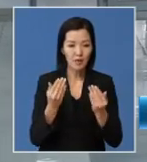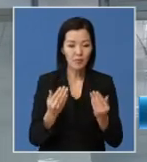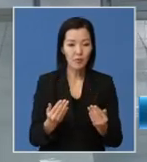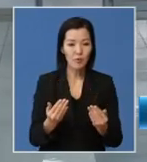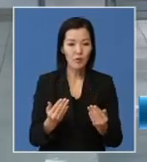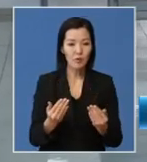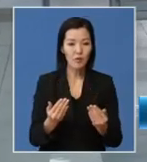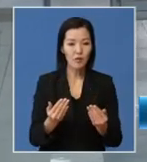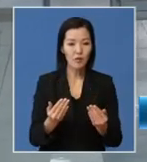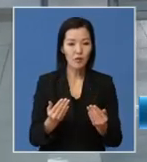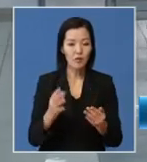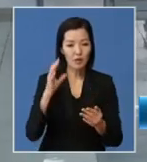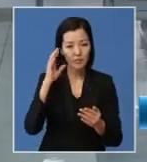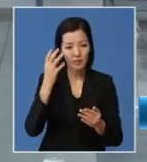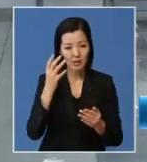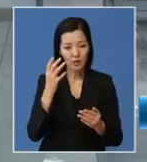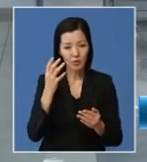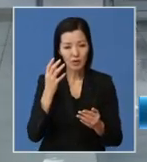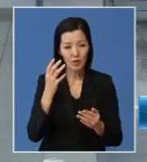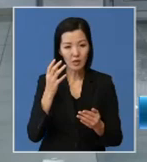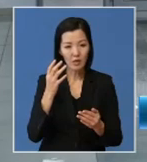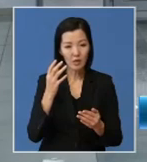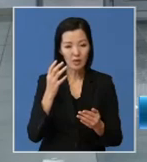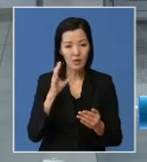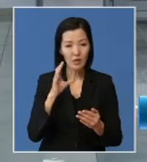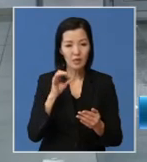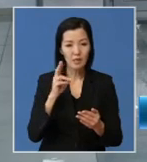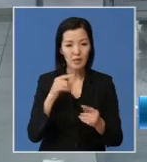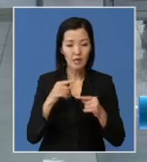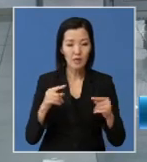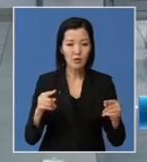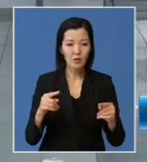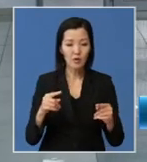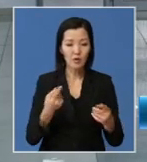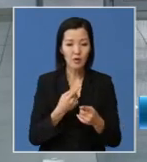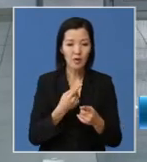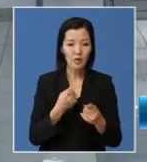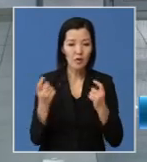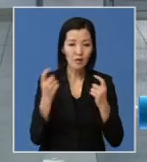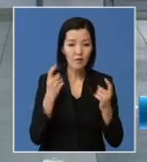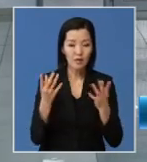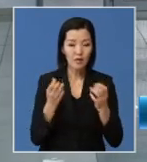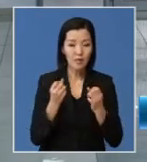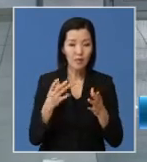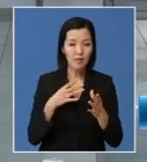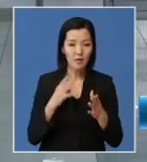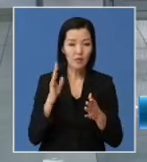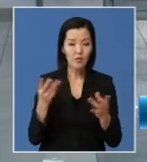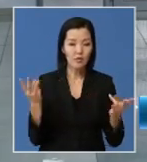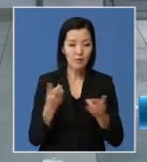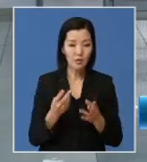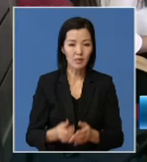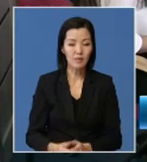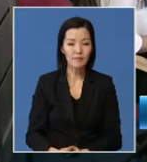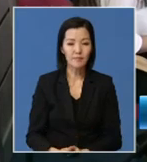біз осы психология жайлы, сана жайлы көптеген мағлұматтар алдық. Бұл біздің, яғни, болашағымызға өте қажет деп